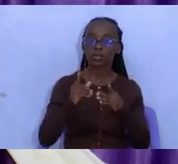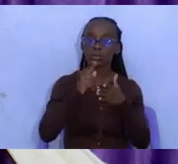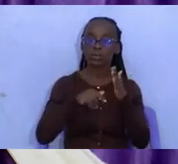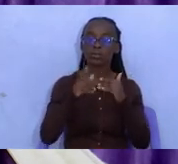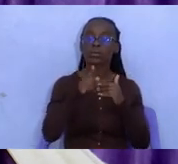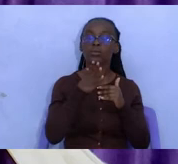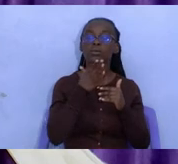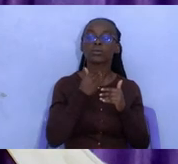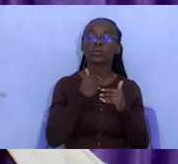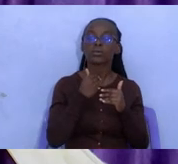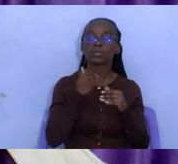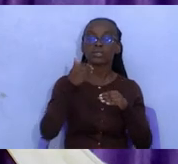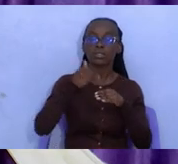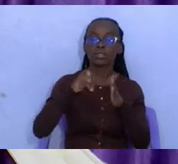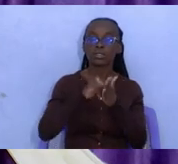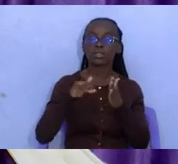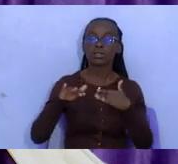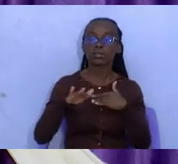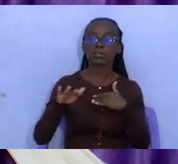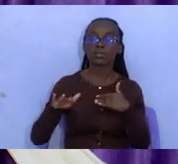kwa yale maeneo.